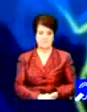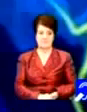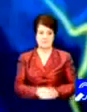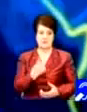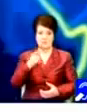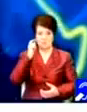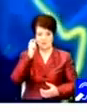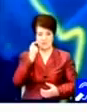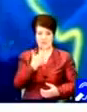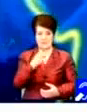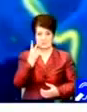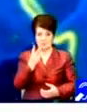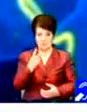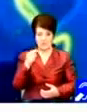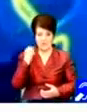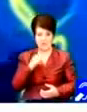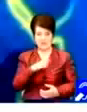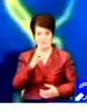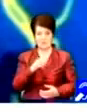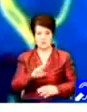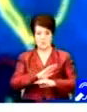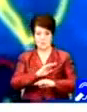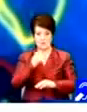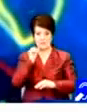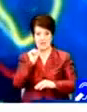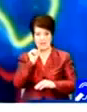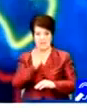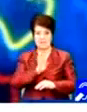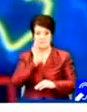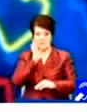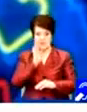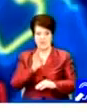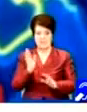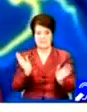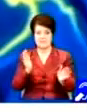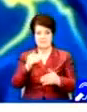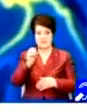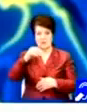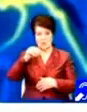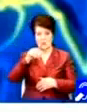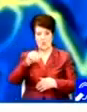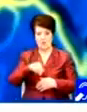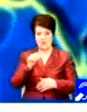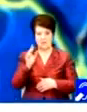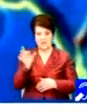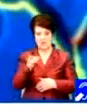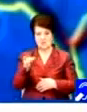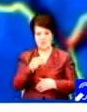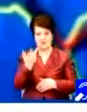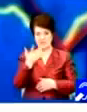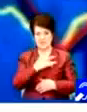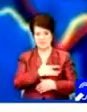Un bărbat de 32 de ani din Chișinău a fost găsit mort ieri dimineață într-un container de gunoi din sectorul Râșcani. Polițiștii au reținut